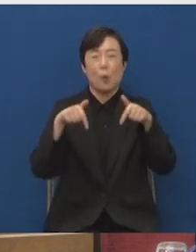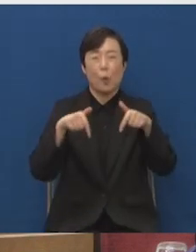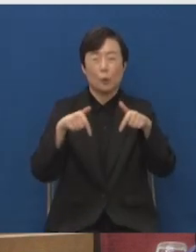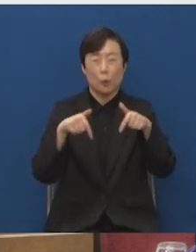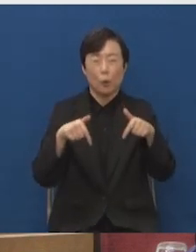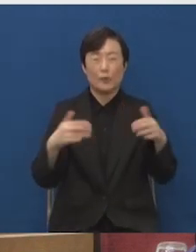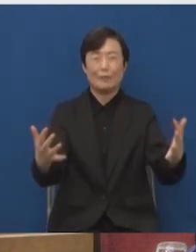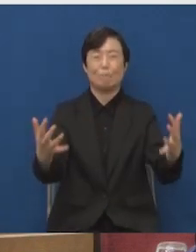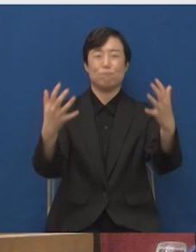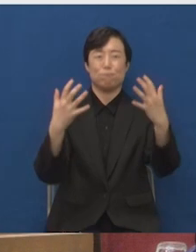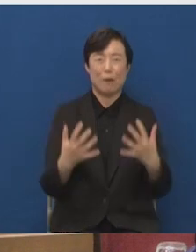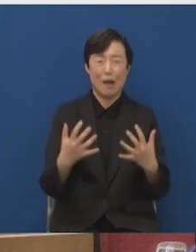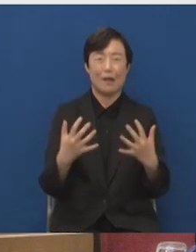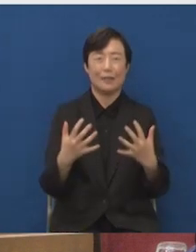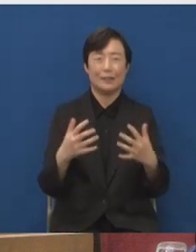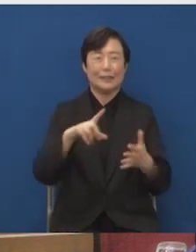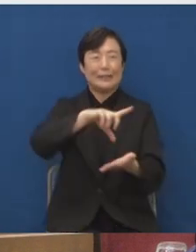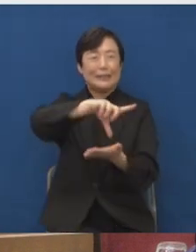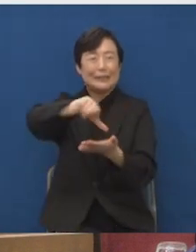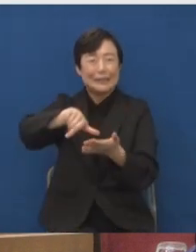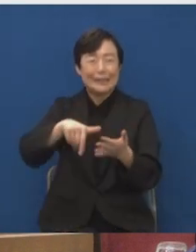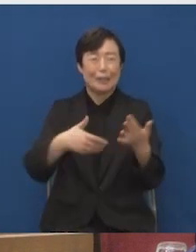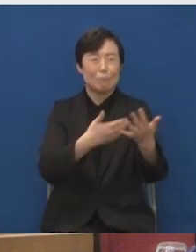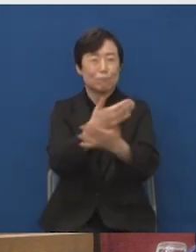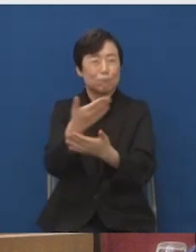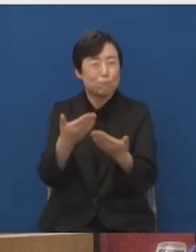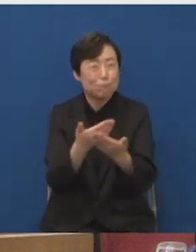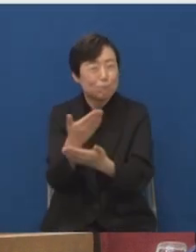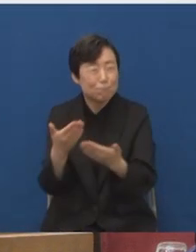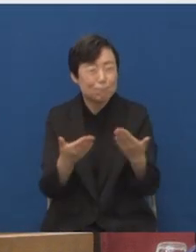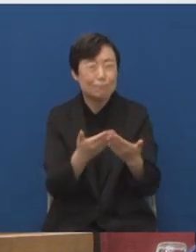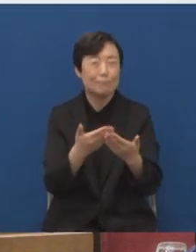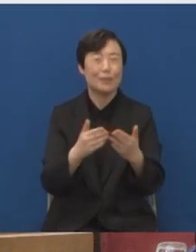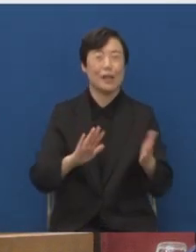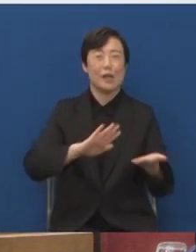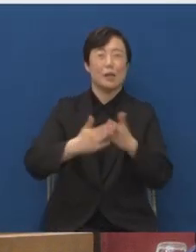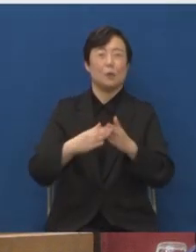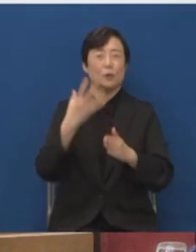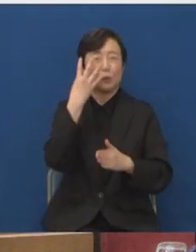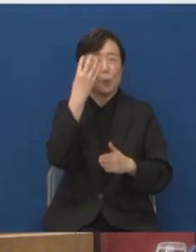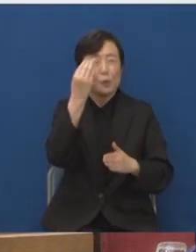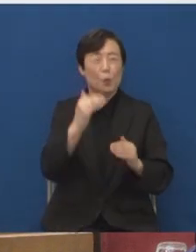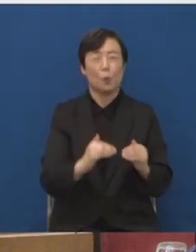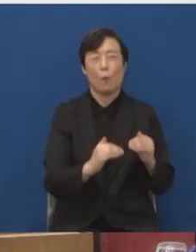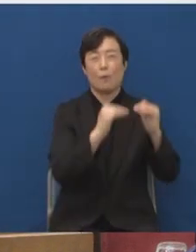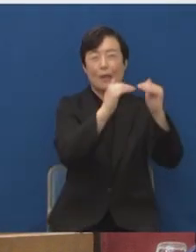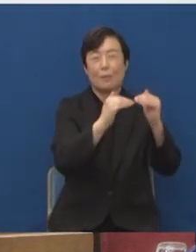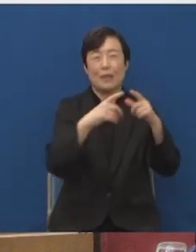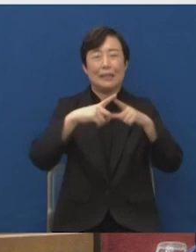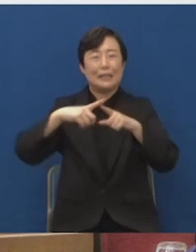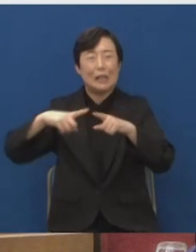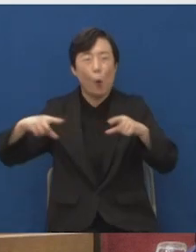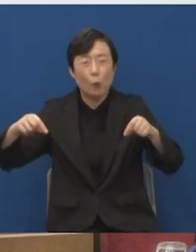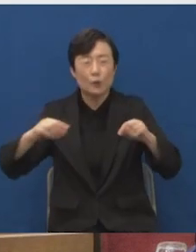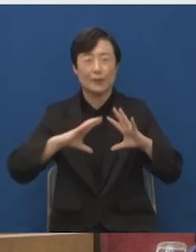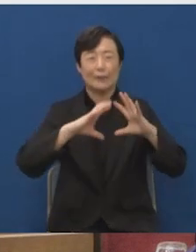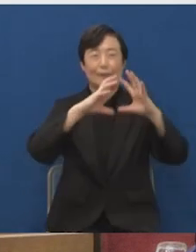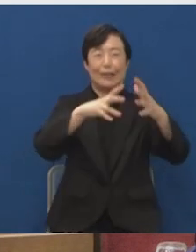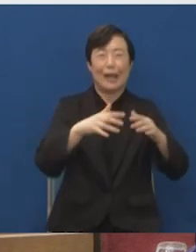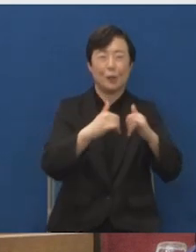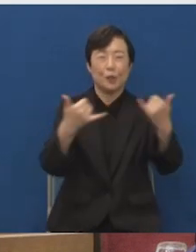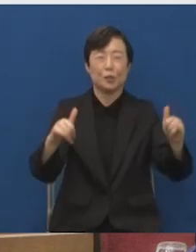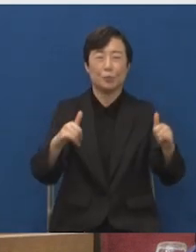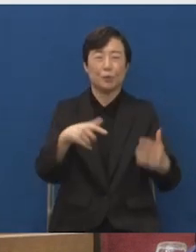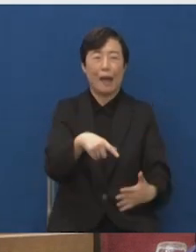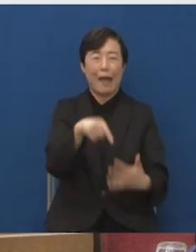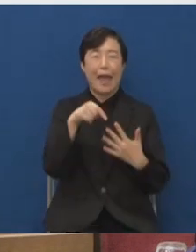との混じり合いを促進することで、都市の魅力を高め、日本中、世界中の人々から選ばれる街を